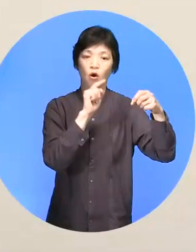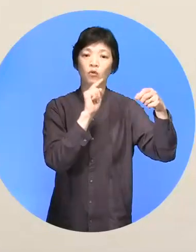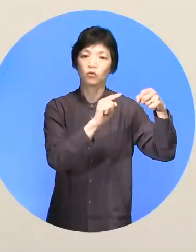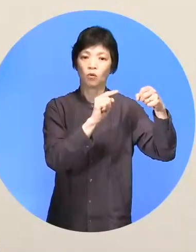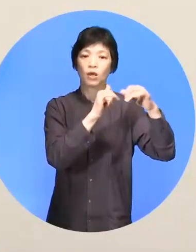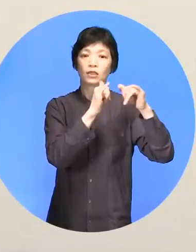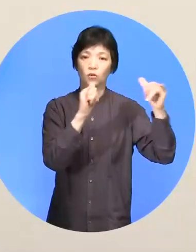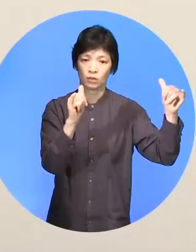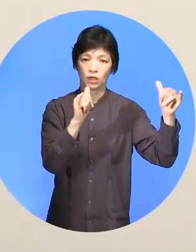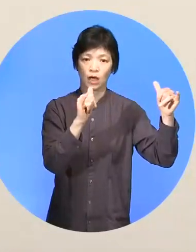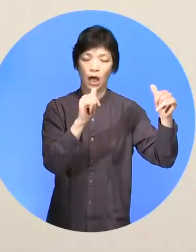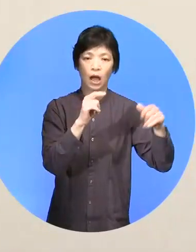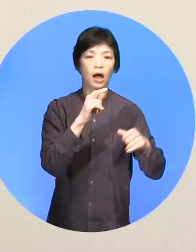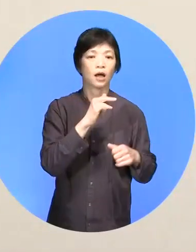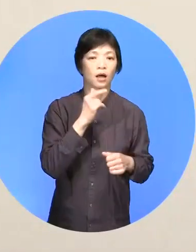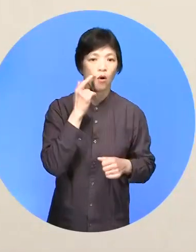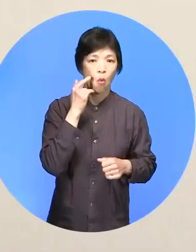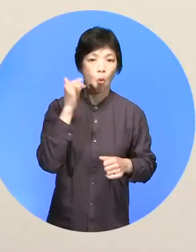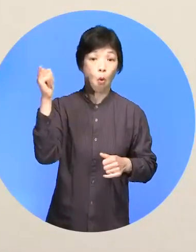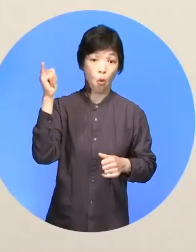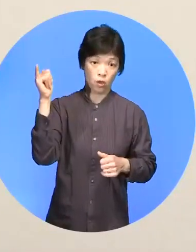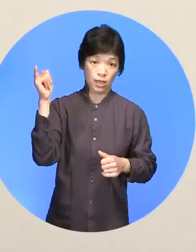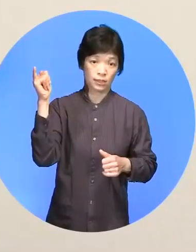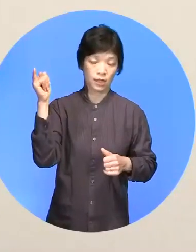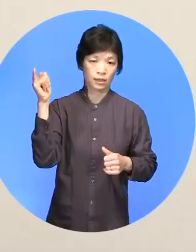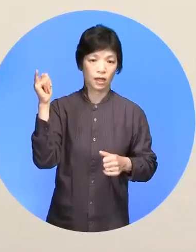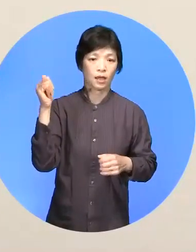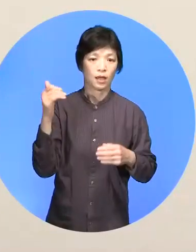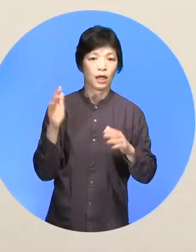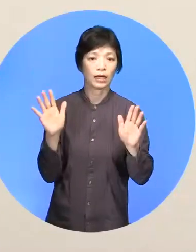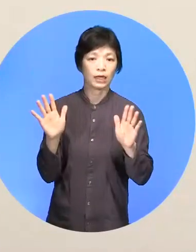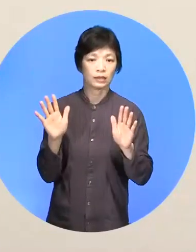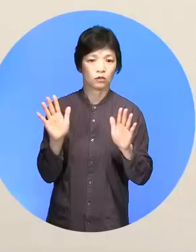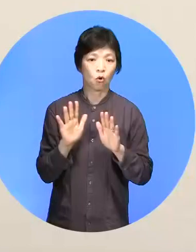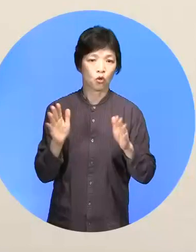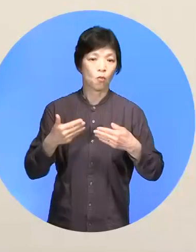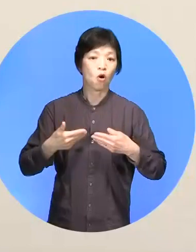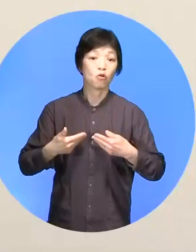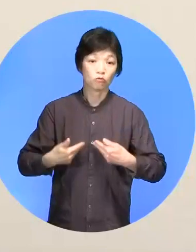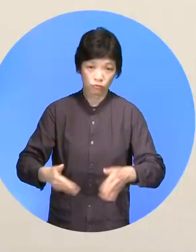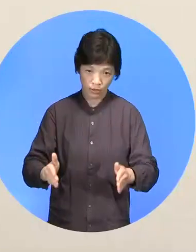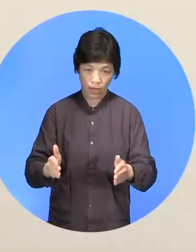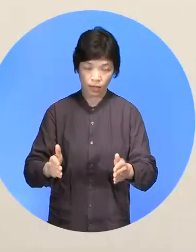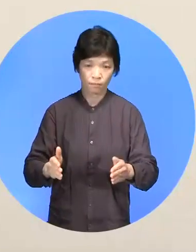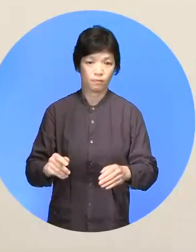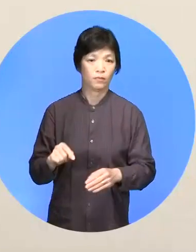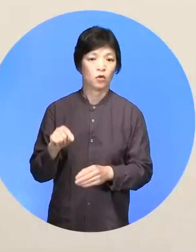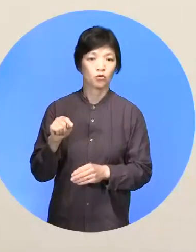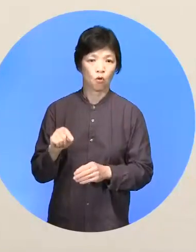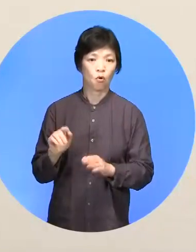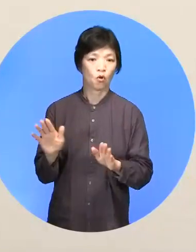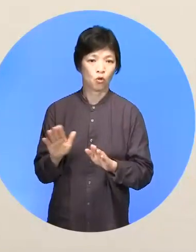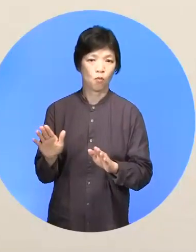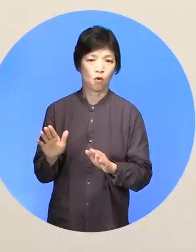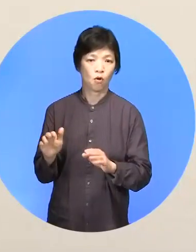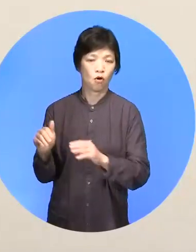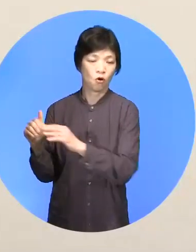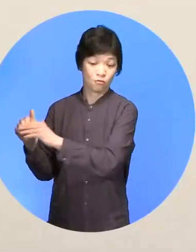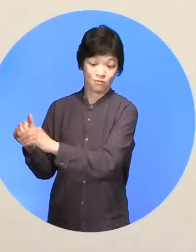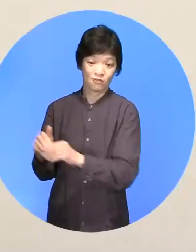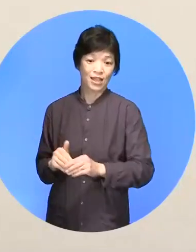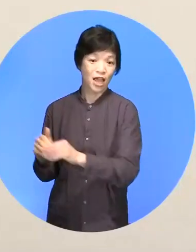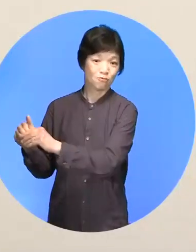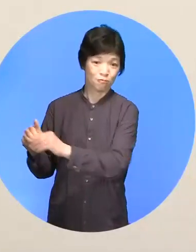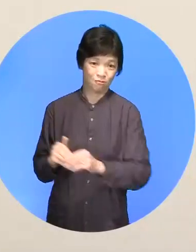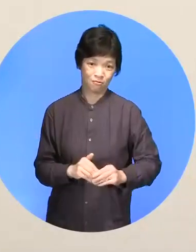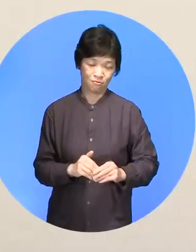青少年活動サポートプラザを利用してもらっているですね、青少年が今度ですね、保護者の世代になって子どもをですね、のびのび子育てプラザで利